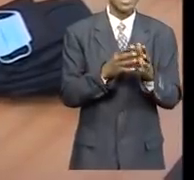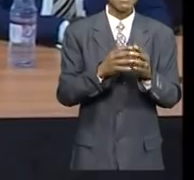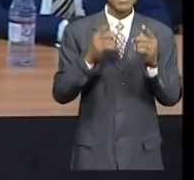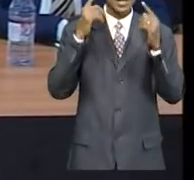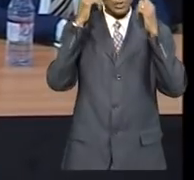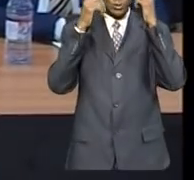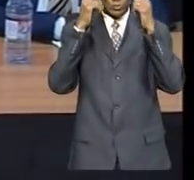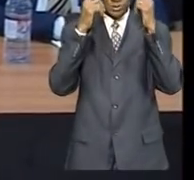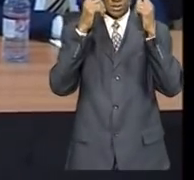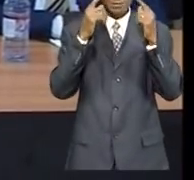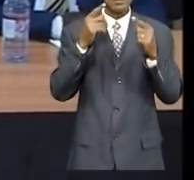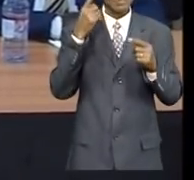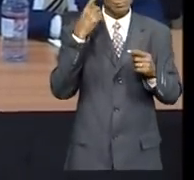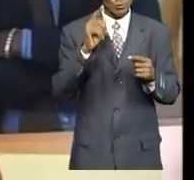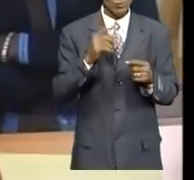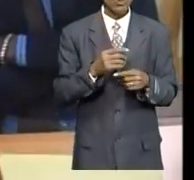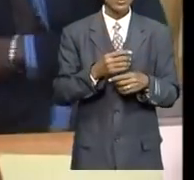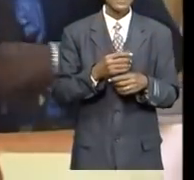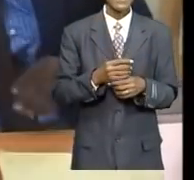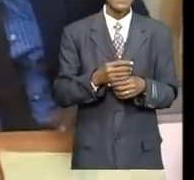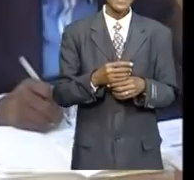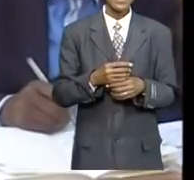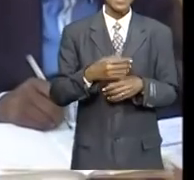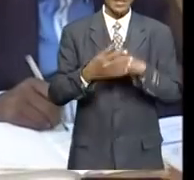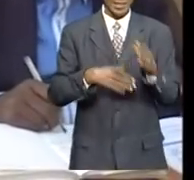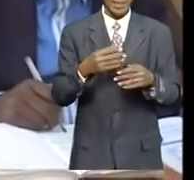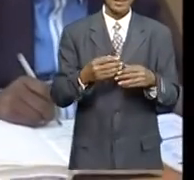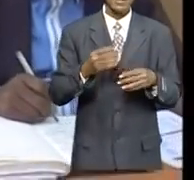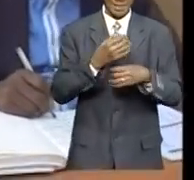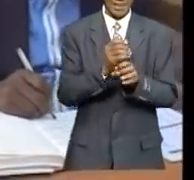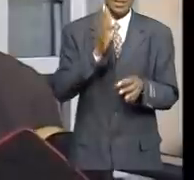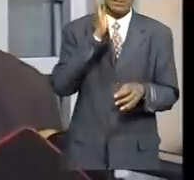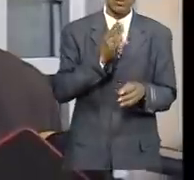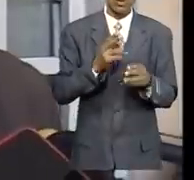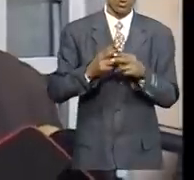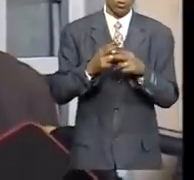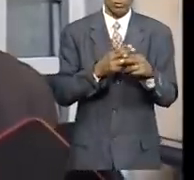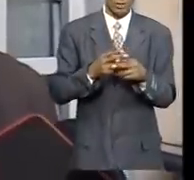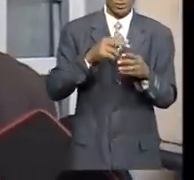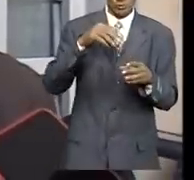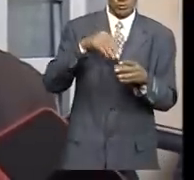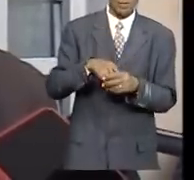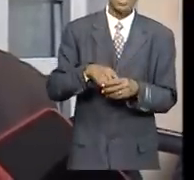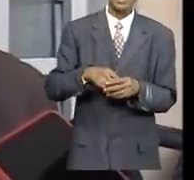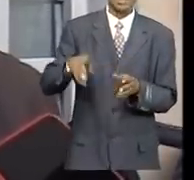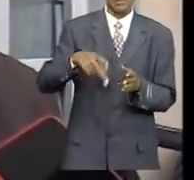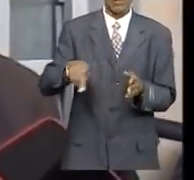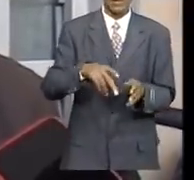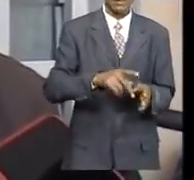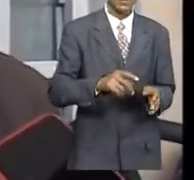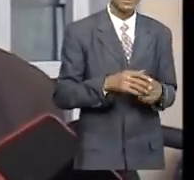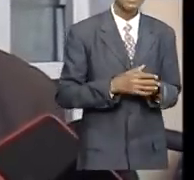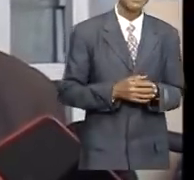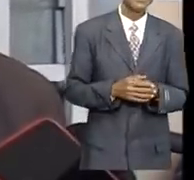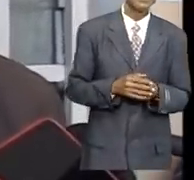l'impérieuse nécessité de mettre en place une instance de coordination au niveau provincial. Nous sommes dans un processus de mise en œuvre.